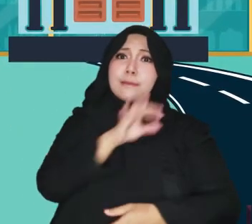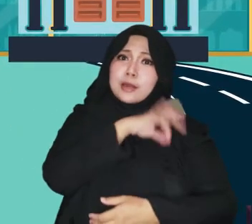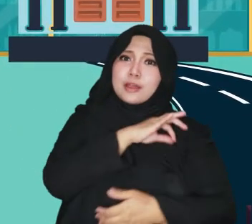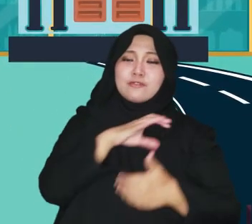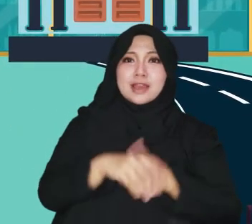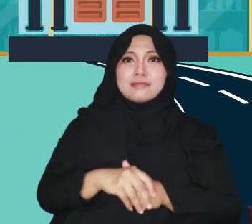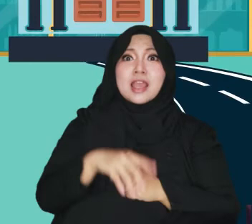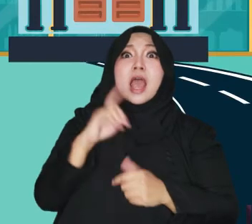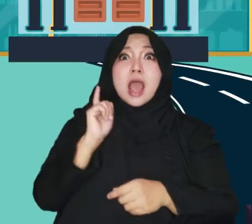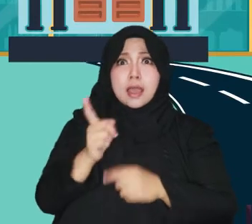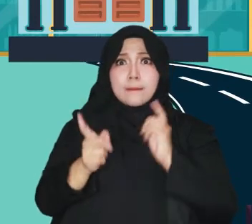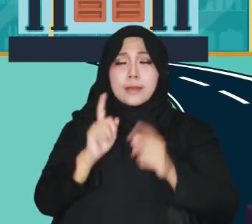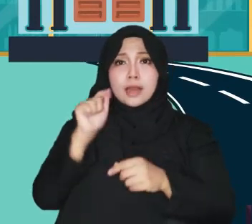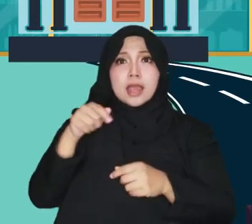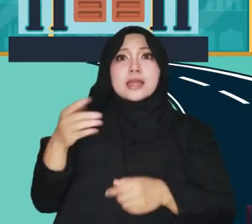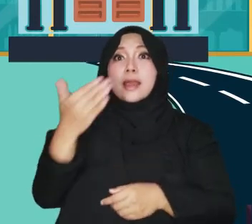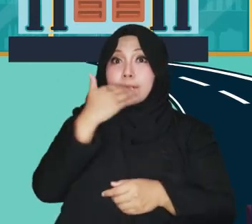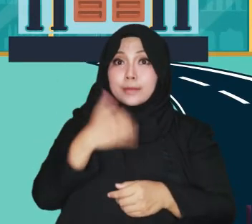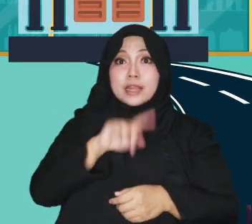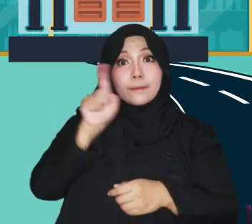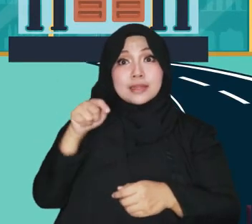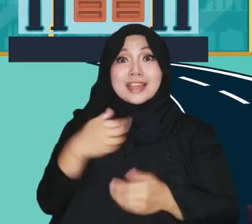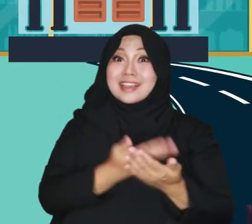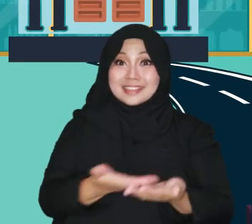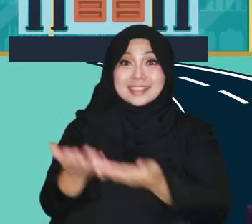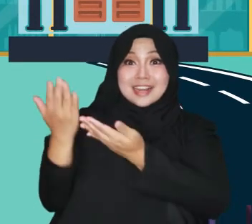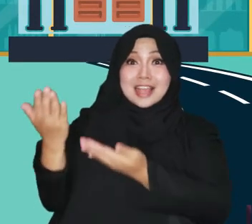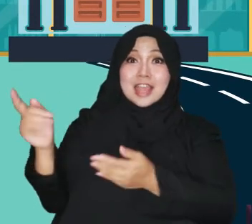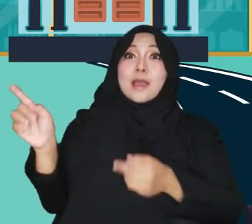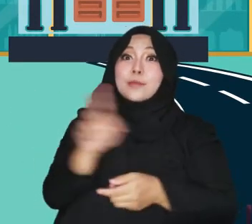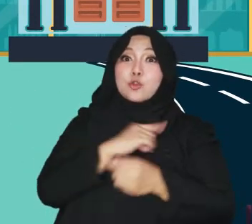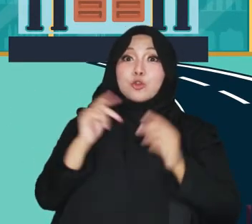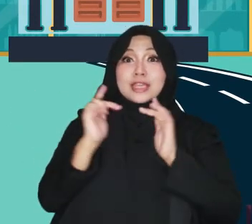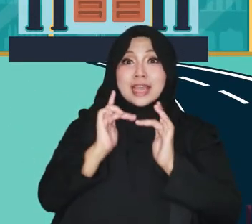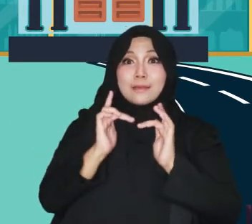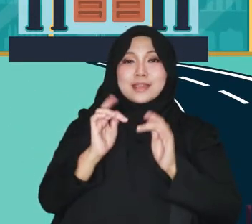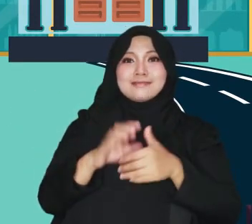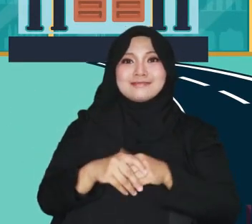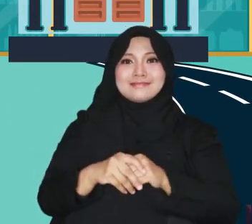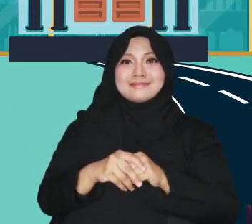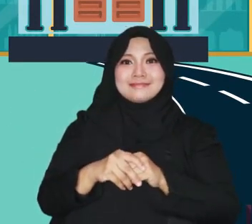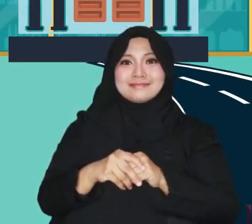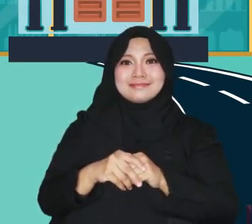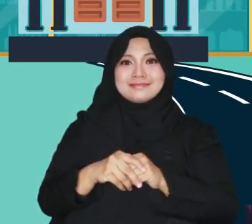dapat bermanfaat. Apabila Anda memiliki pertanyaan, silakan untuk menghubungi kami.